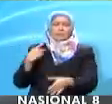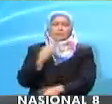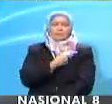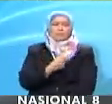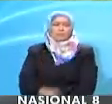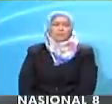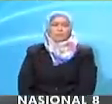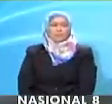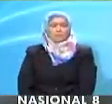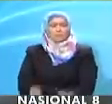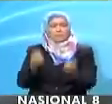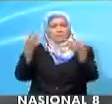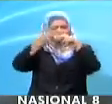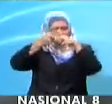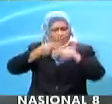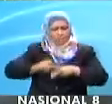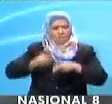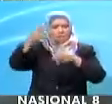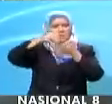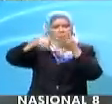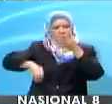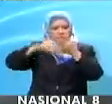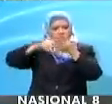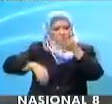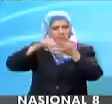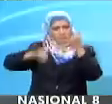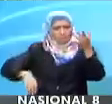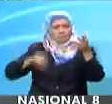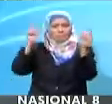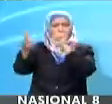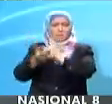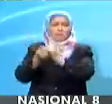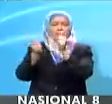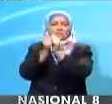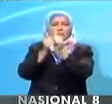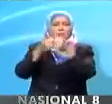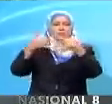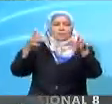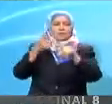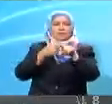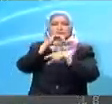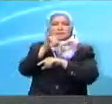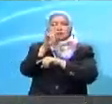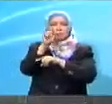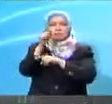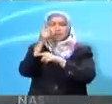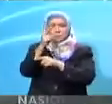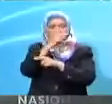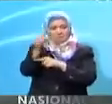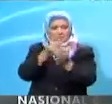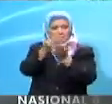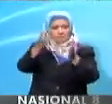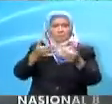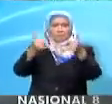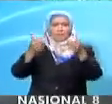Selain itu, beberapa nama juga bakal digugurkan dan digantikan dengan pemain dari pasukan JDT2 dan pembelian baru. Tunku Ismail